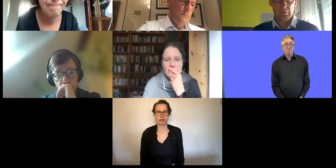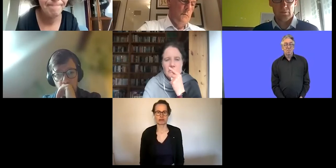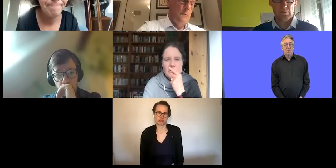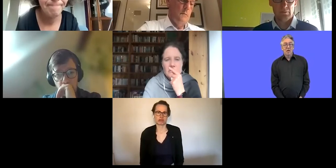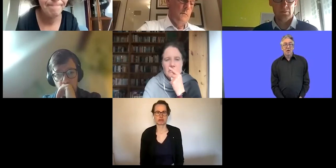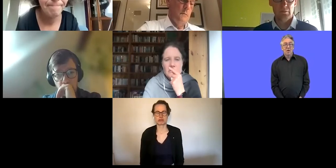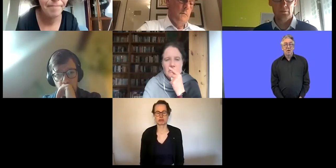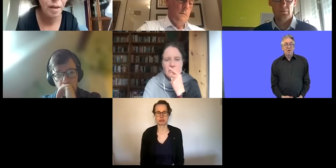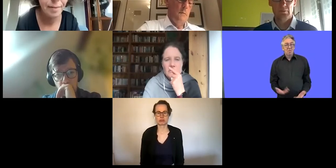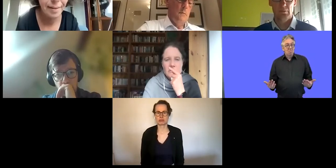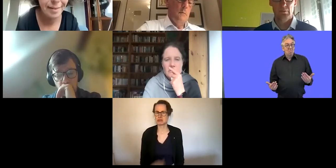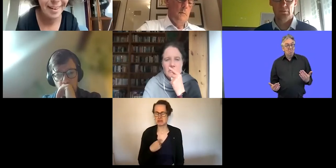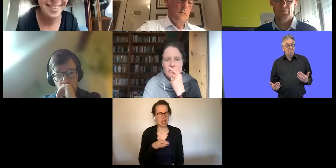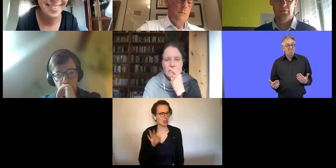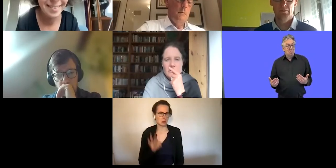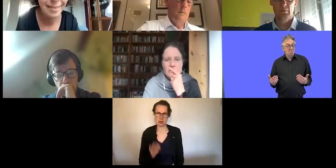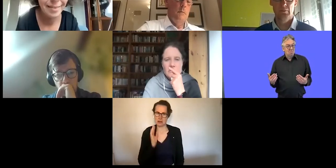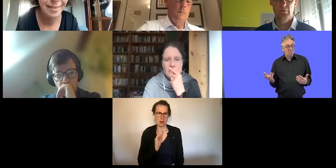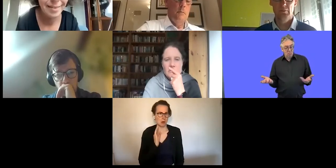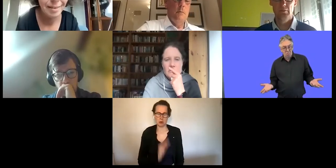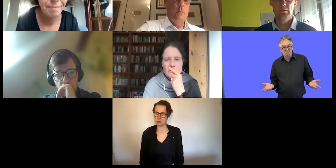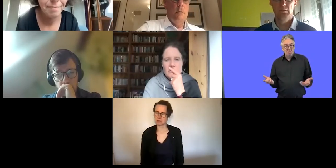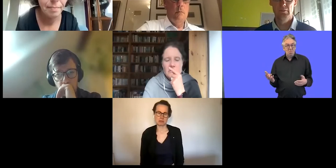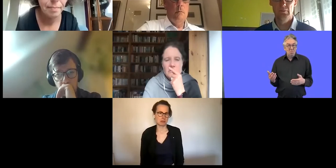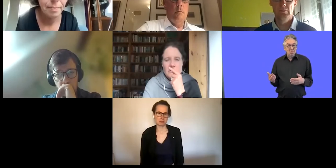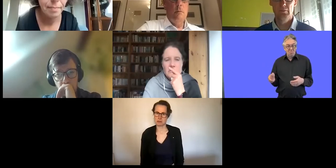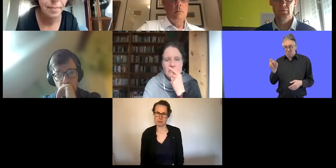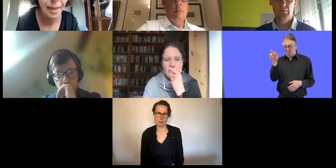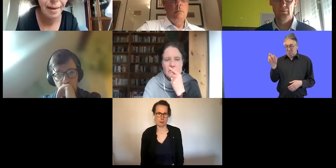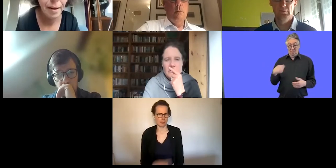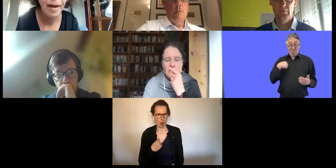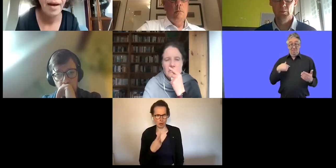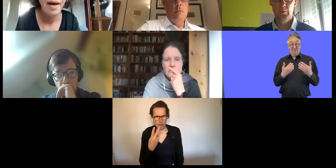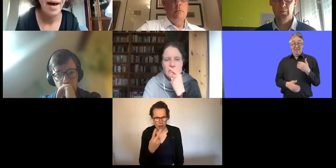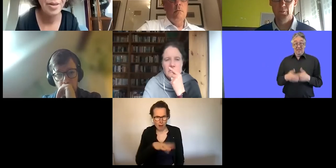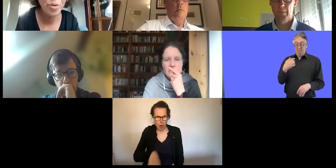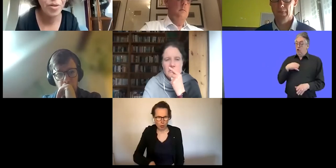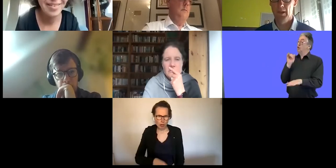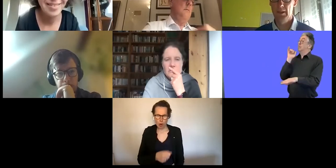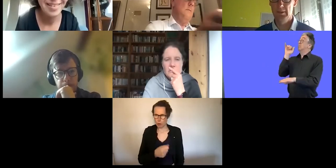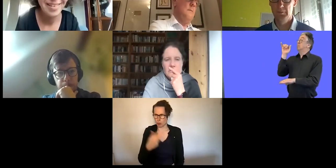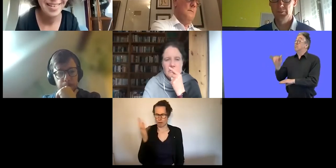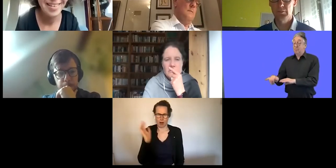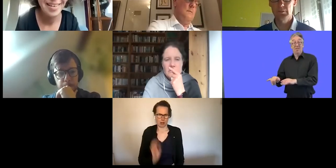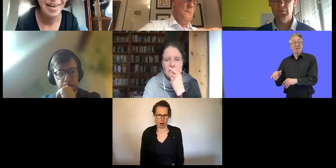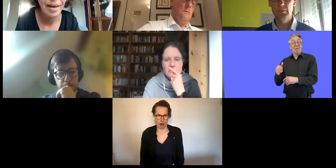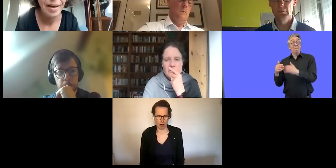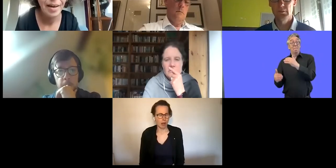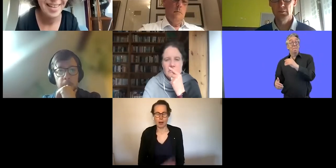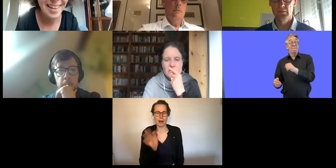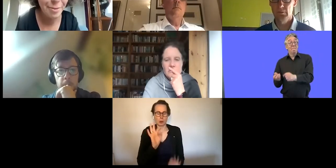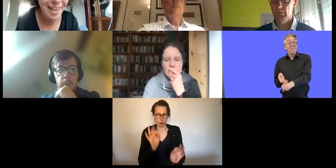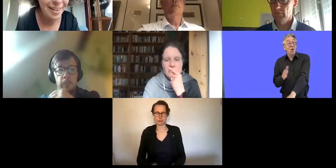ich habe keine gute Erfahrung gemacht. unter anderem, dass ich auch zweimal ausgeraucht worden bin und alles mache. Ja, gut.